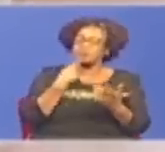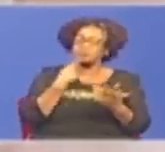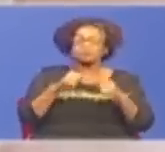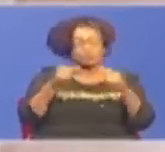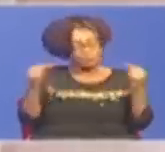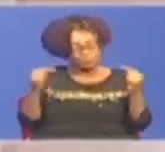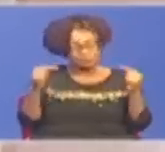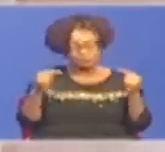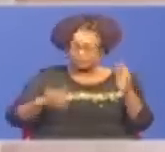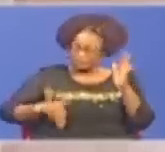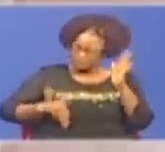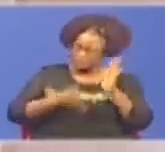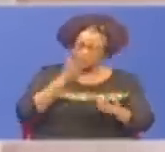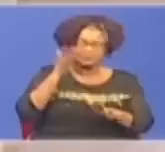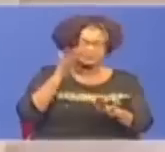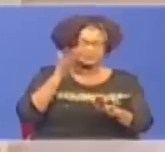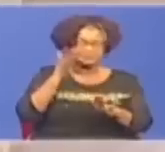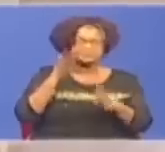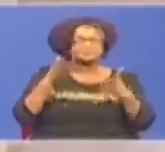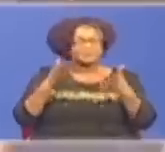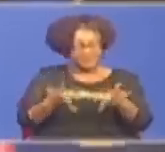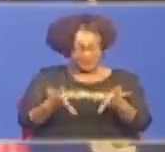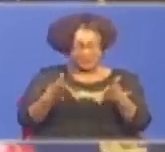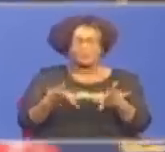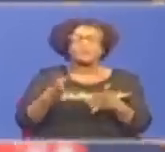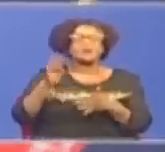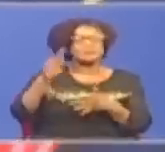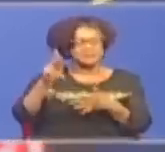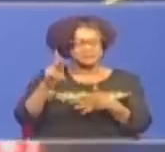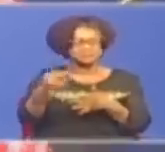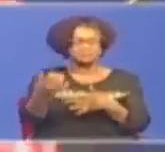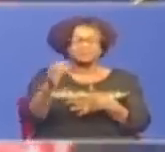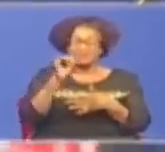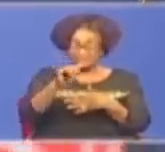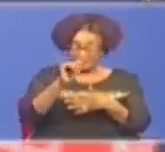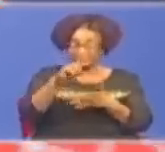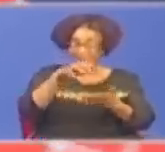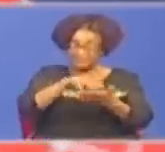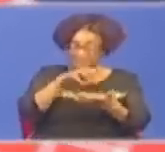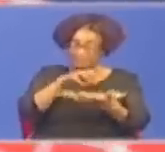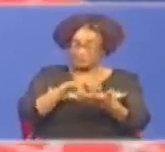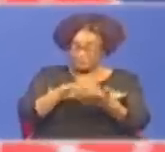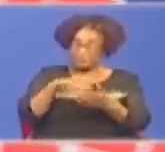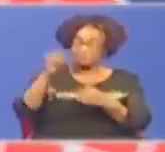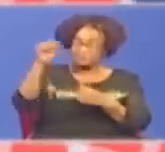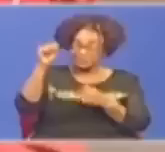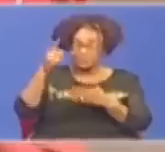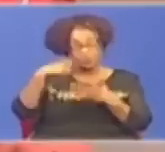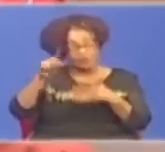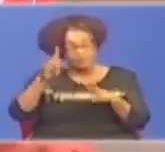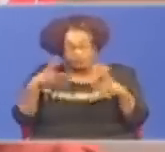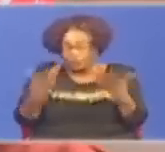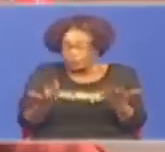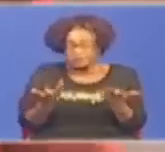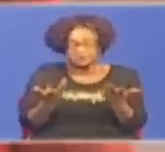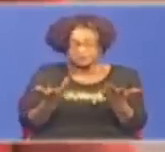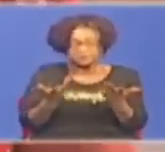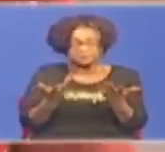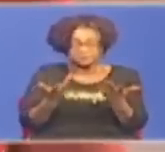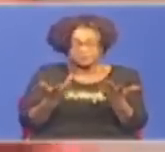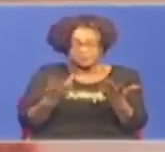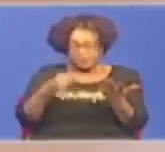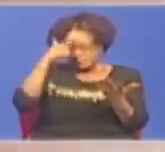mara moja? Now MK, is that a case of being politically correct or what? Lakini kwa sababu mimi